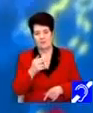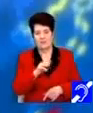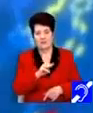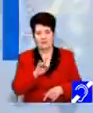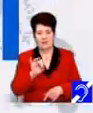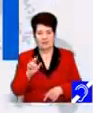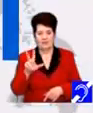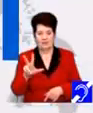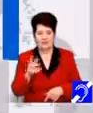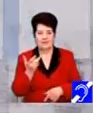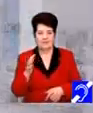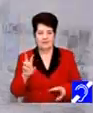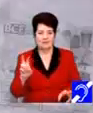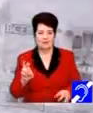subiecte.